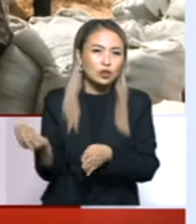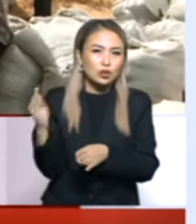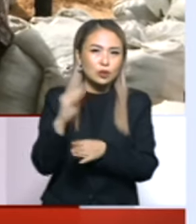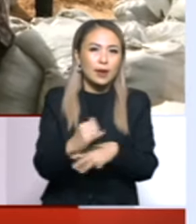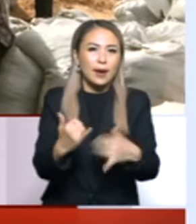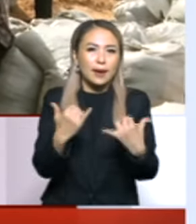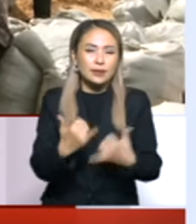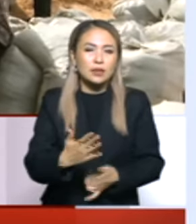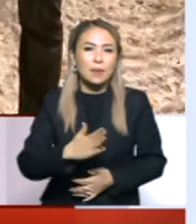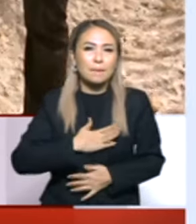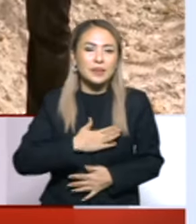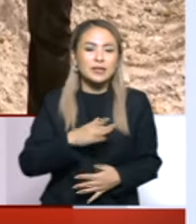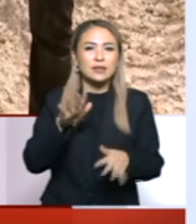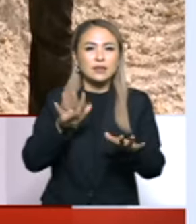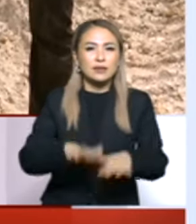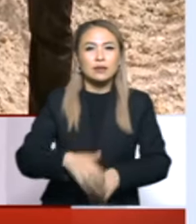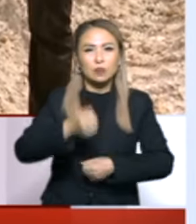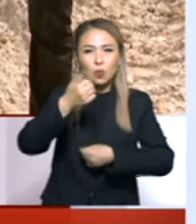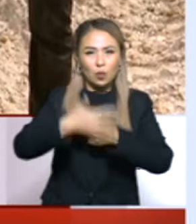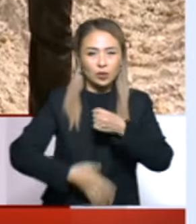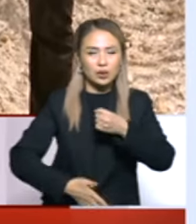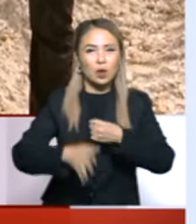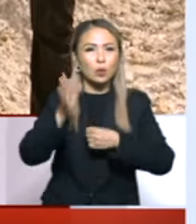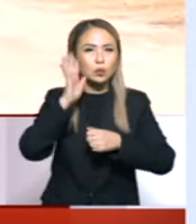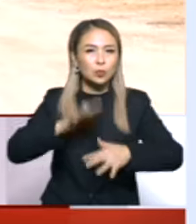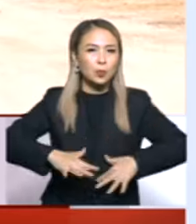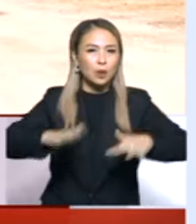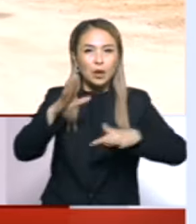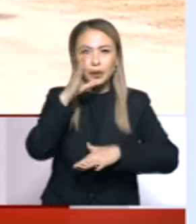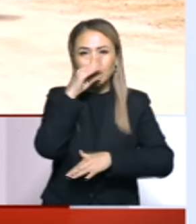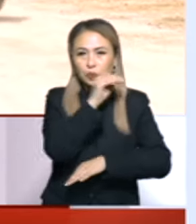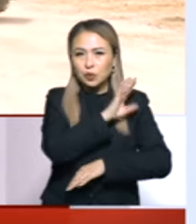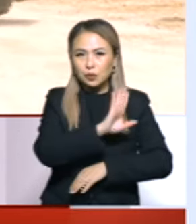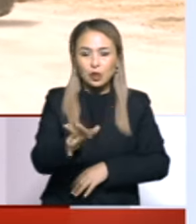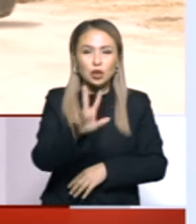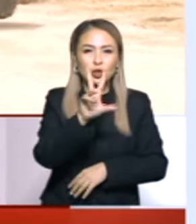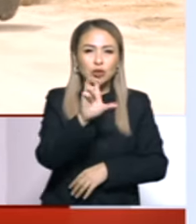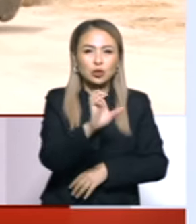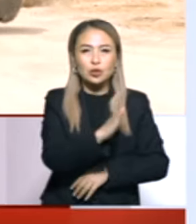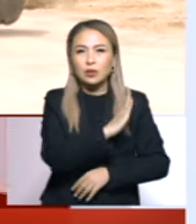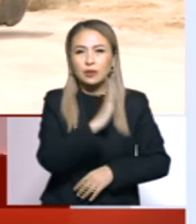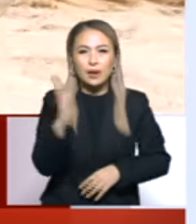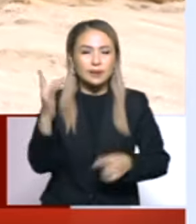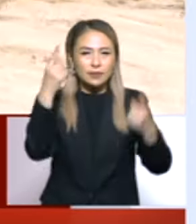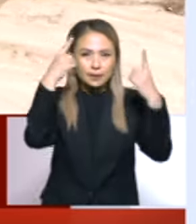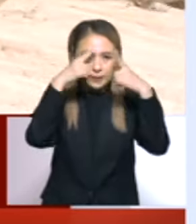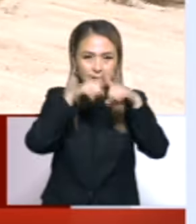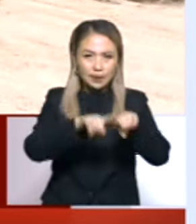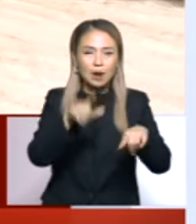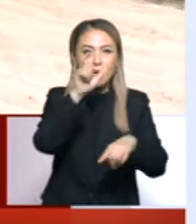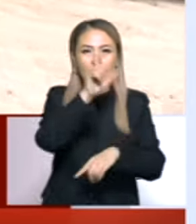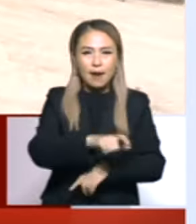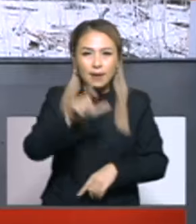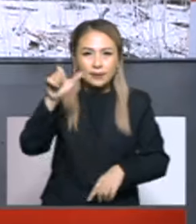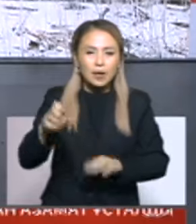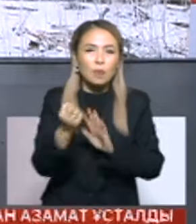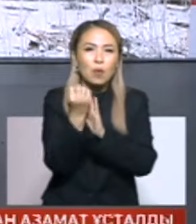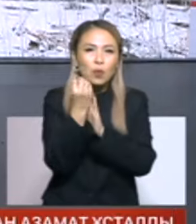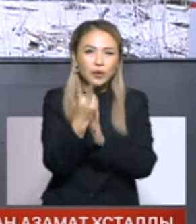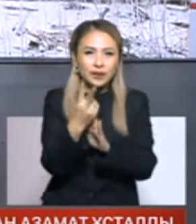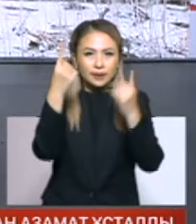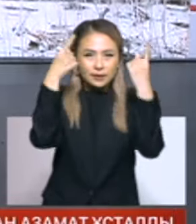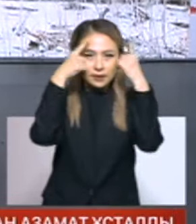қазір мына біз тұрған телеорталық аумағындағы су кіріп үлгермеген учаскелерде 300-ден астам техник адам және 12